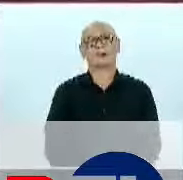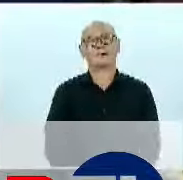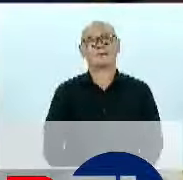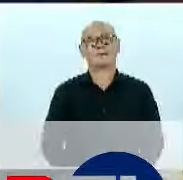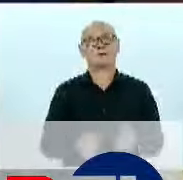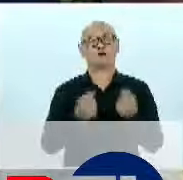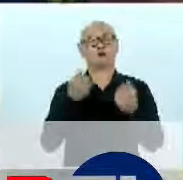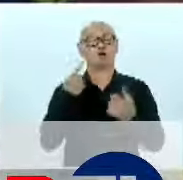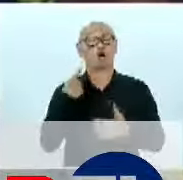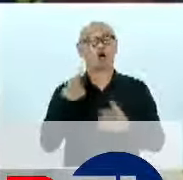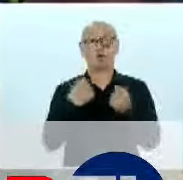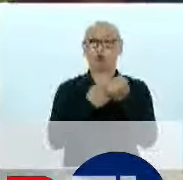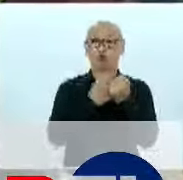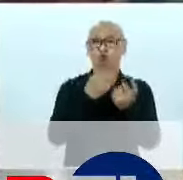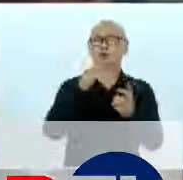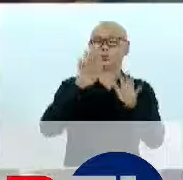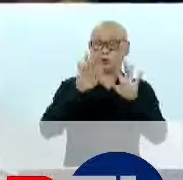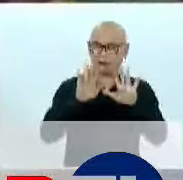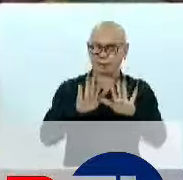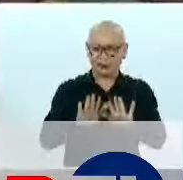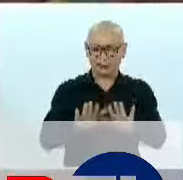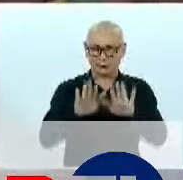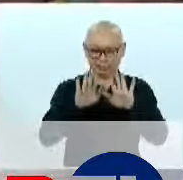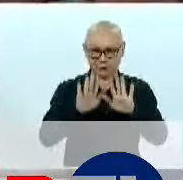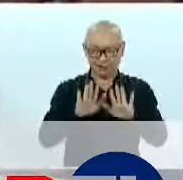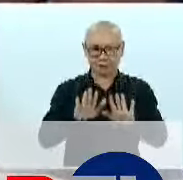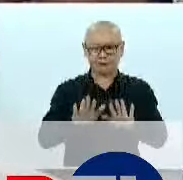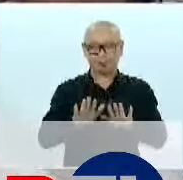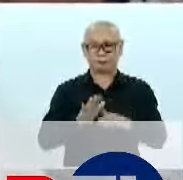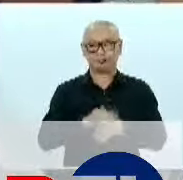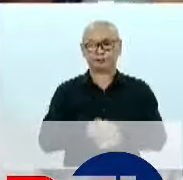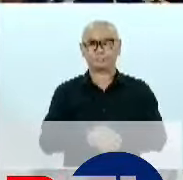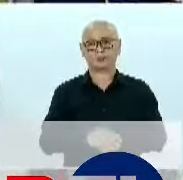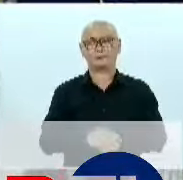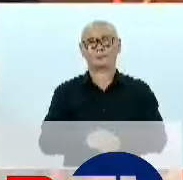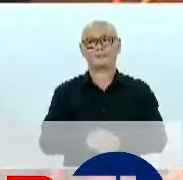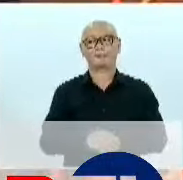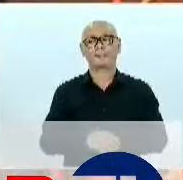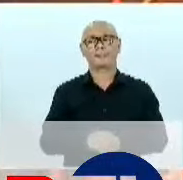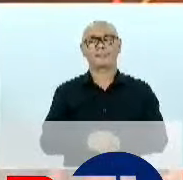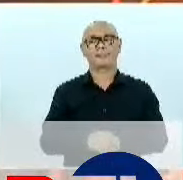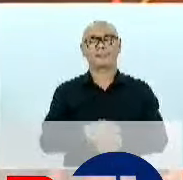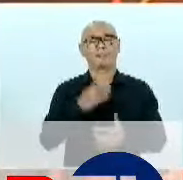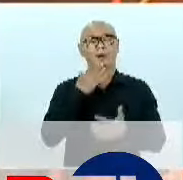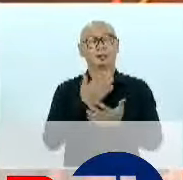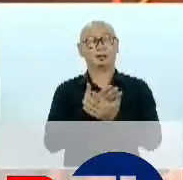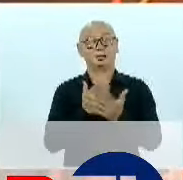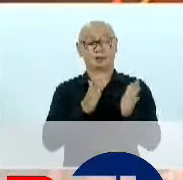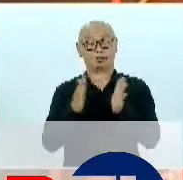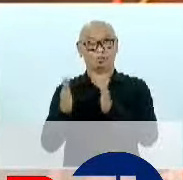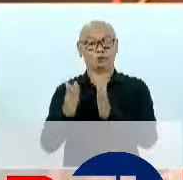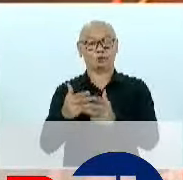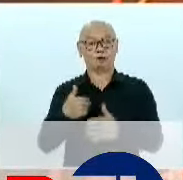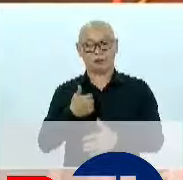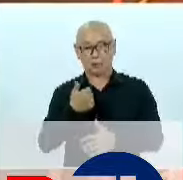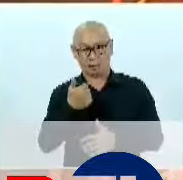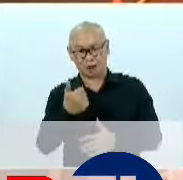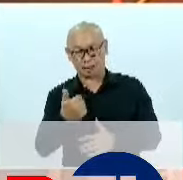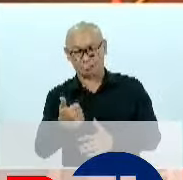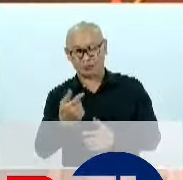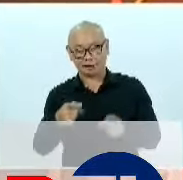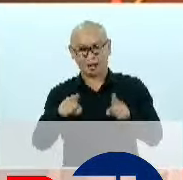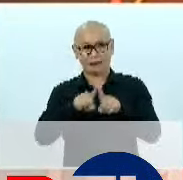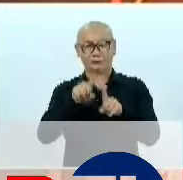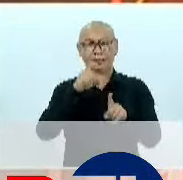tenang Harap tenang terima kasih kita lanjutkan kembali debat ini para pendukung harap duduk kembali Terima kasih Selanjutnya kami persilakan kepada